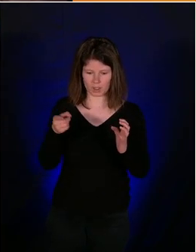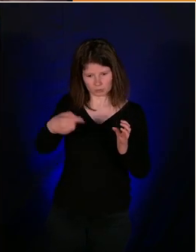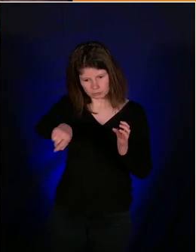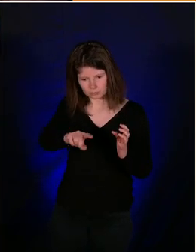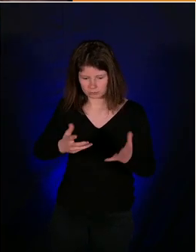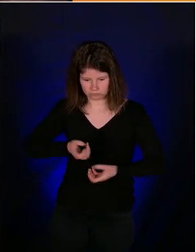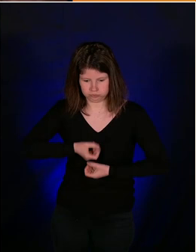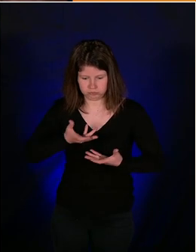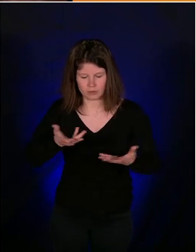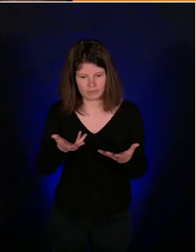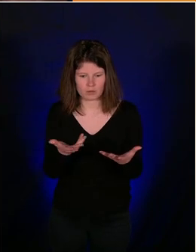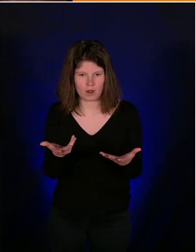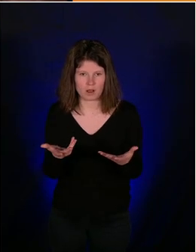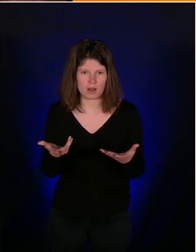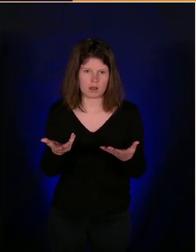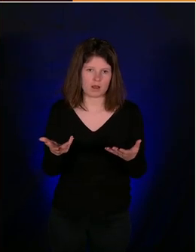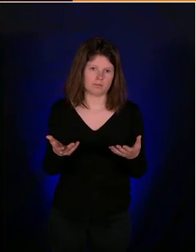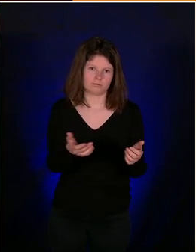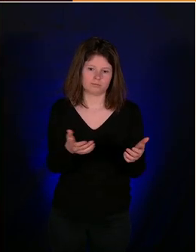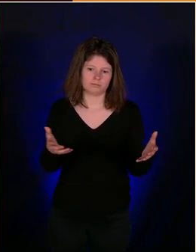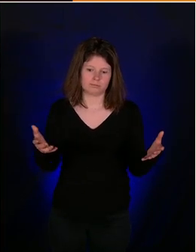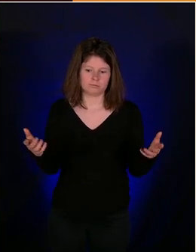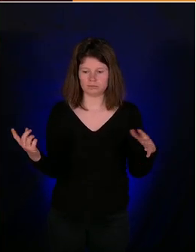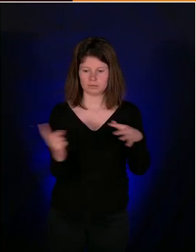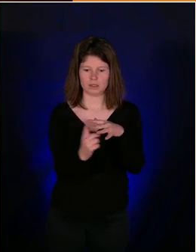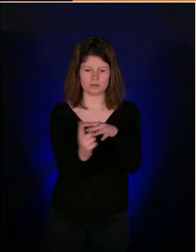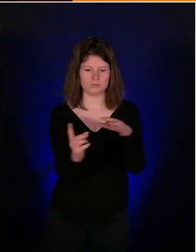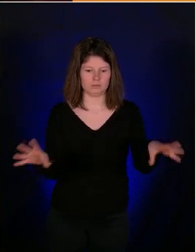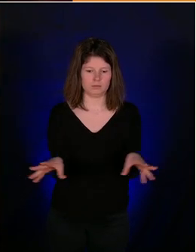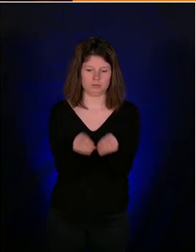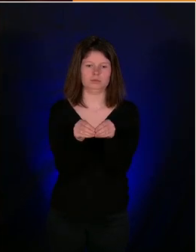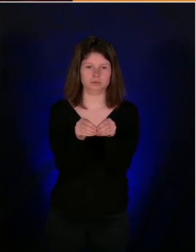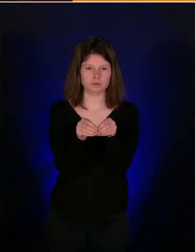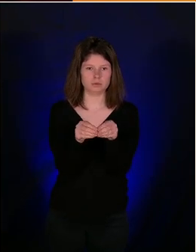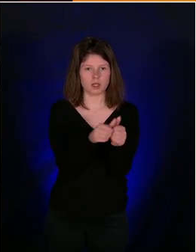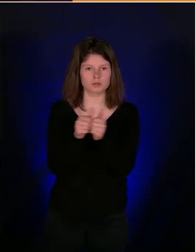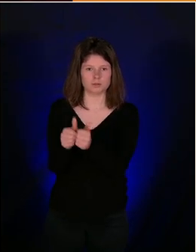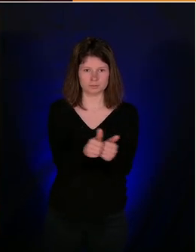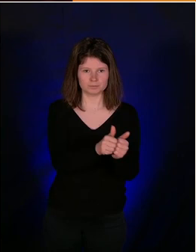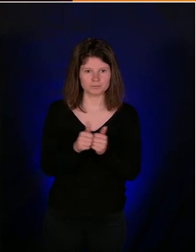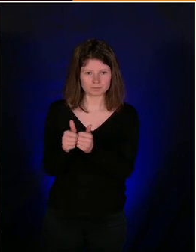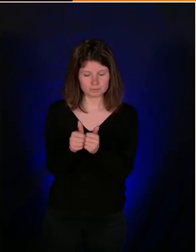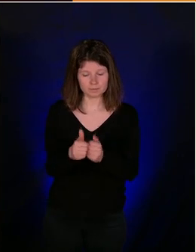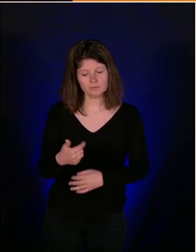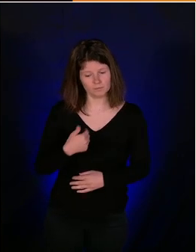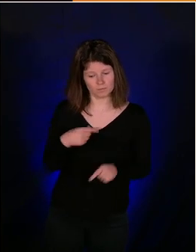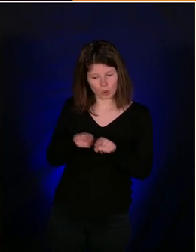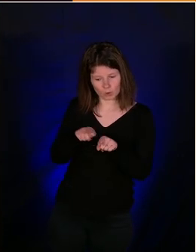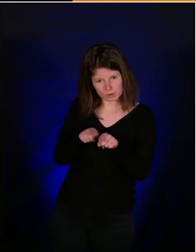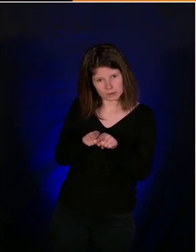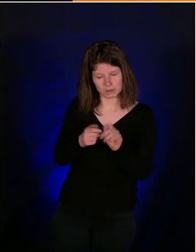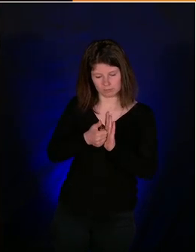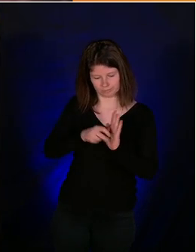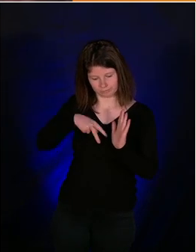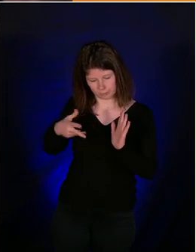ce message de rassemblement, je vais commencer maintenant, moi aussi, à aider à travailler ce rassemblement, en commençant